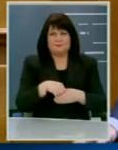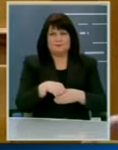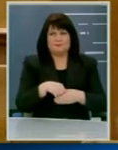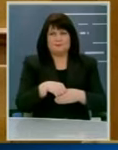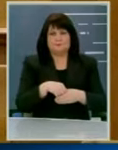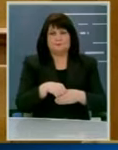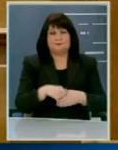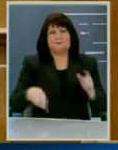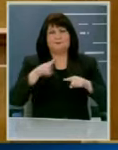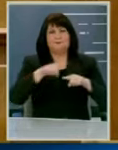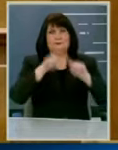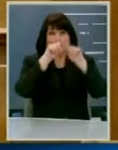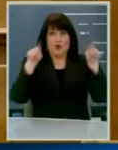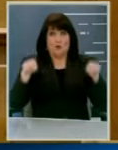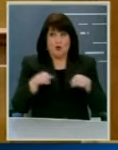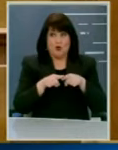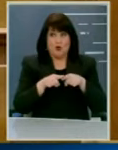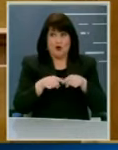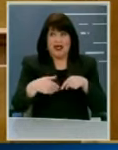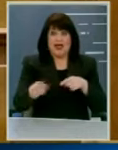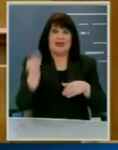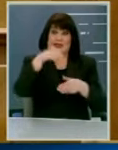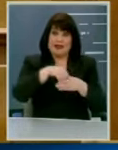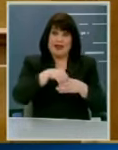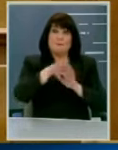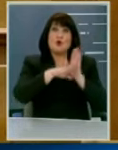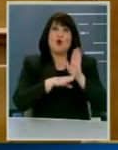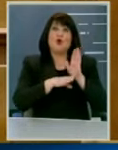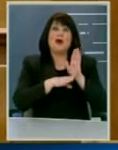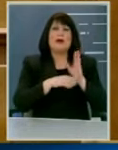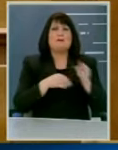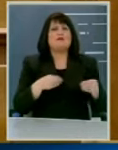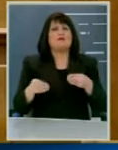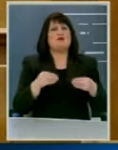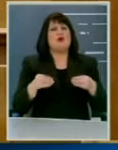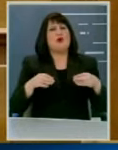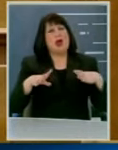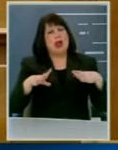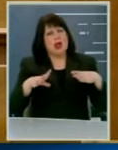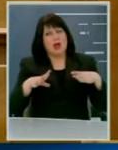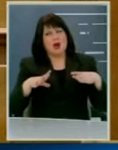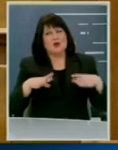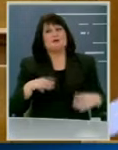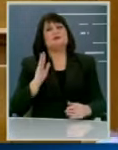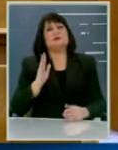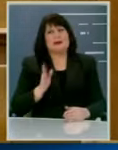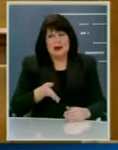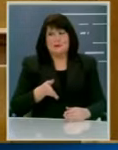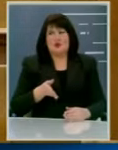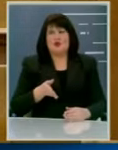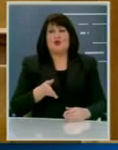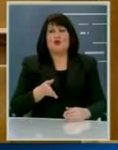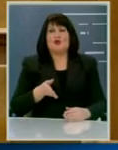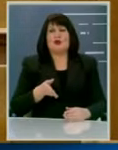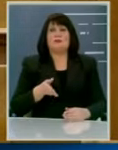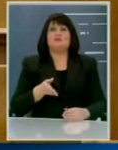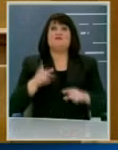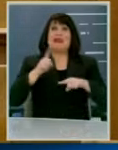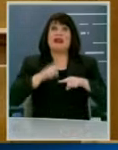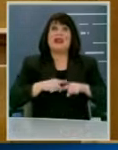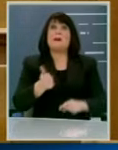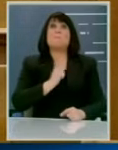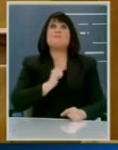των ελληνικών ομολόγων στο πρόγραμμα ποσοτικής χαλάρωσης να είναι δυνατή η πρόσβαση της χώρας στις